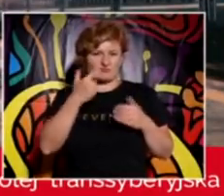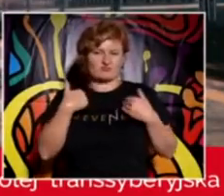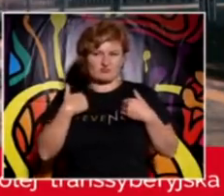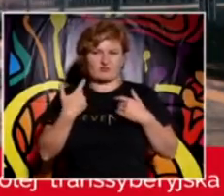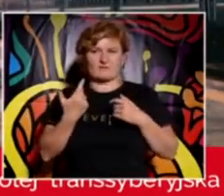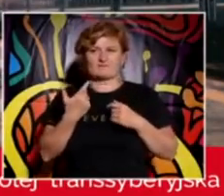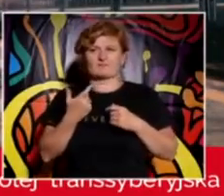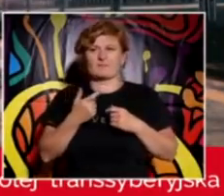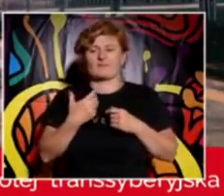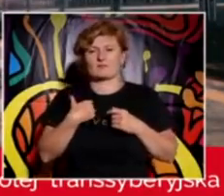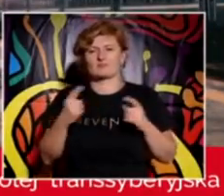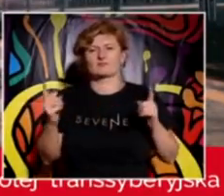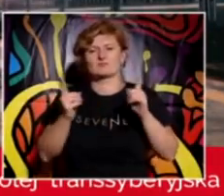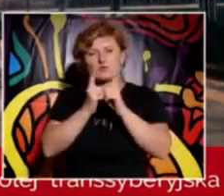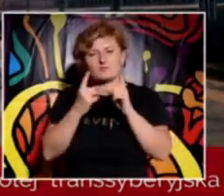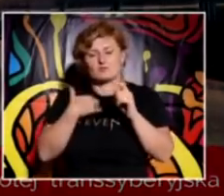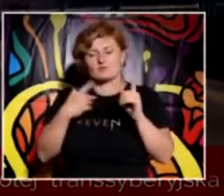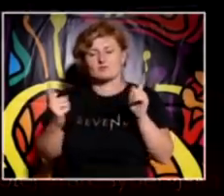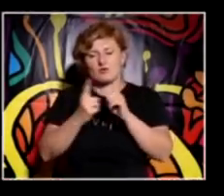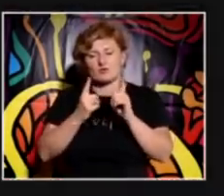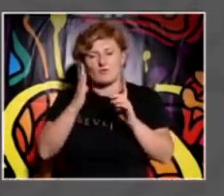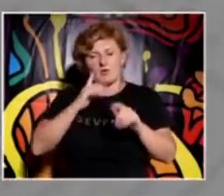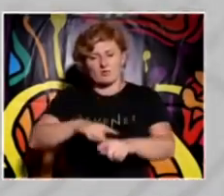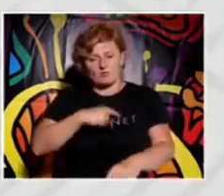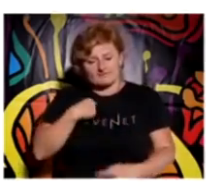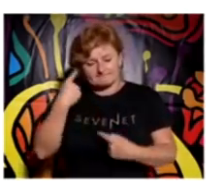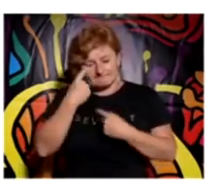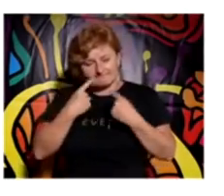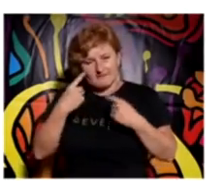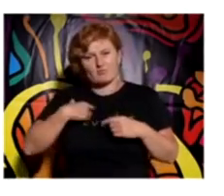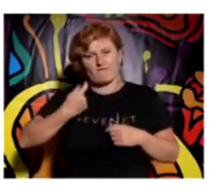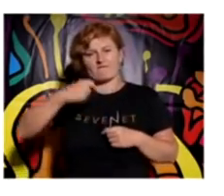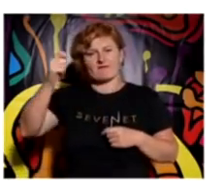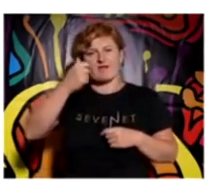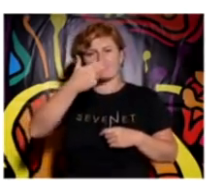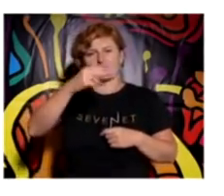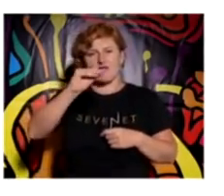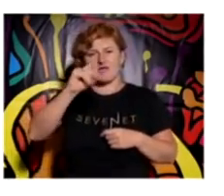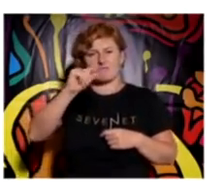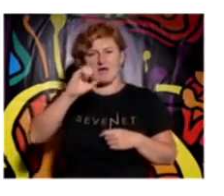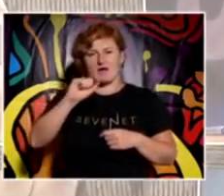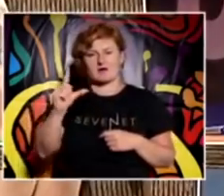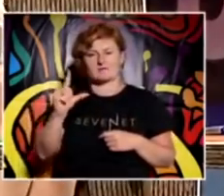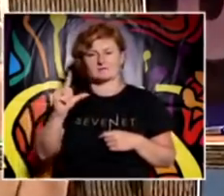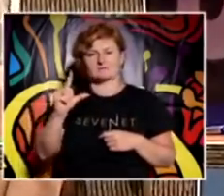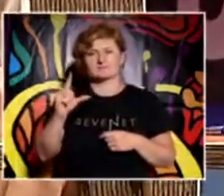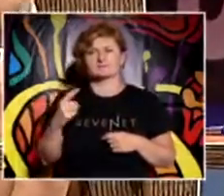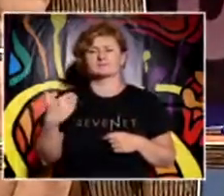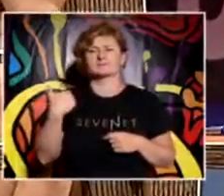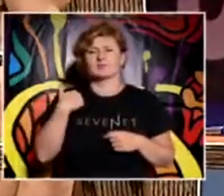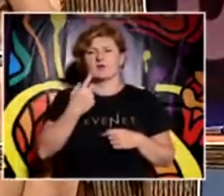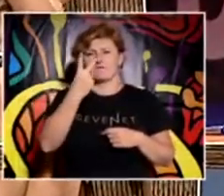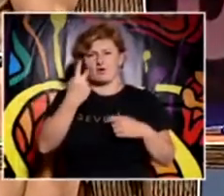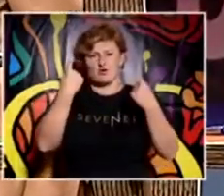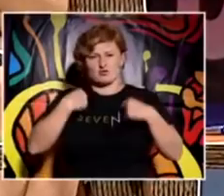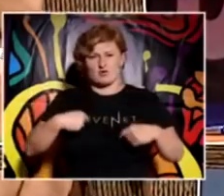którym ja tak na dobrą sprawę dochodziłam do siebie bardzo długo, był w ogóle wyjazd do Nepalu. Tam były w sumie dwie osoby,